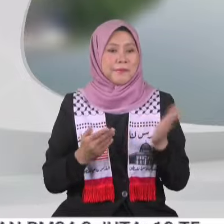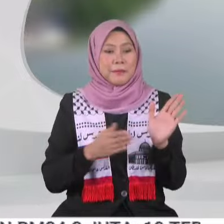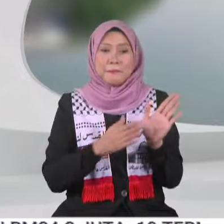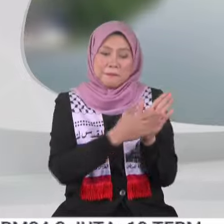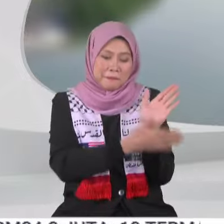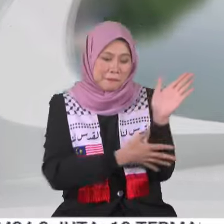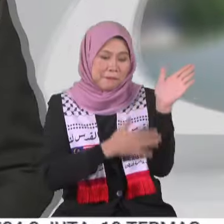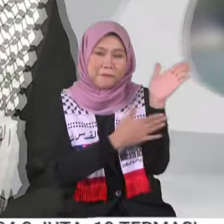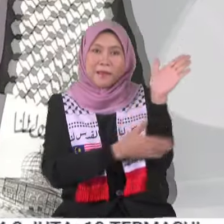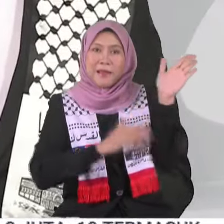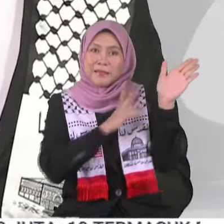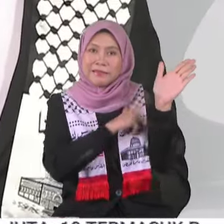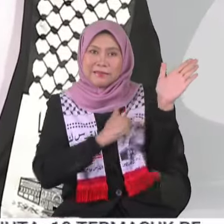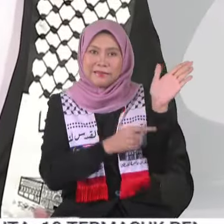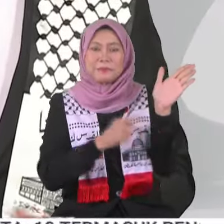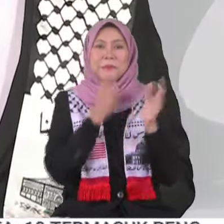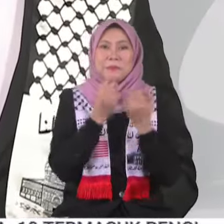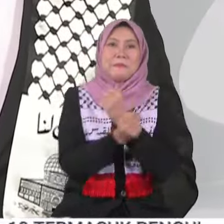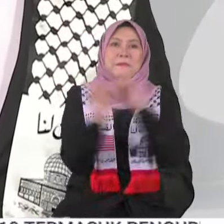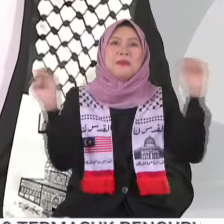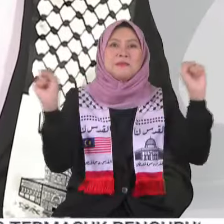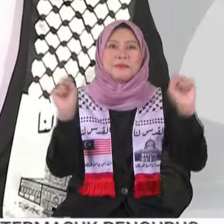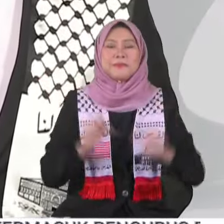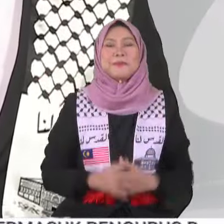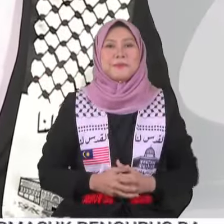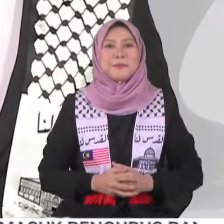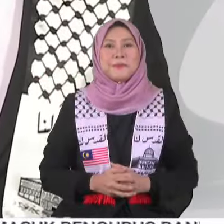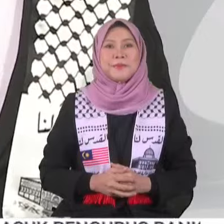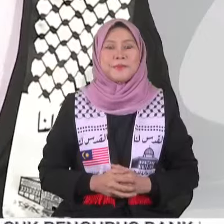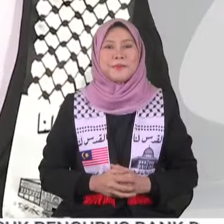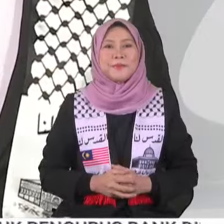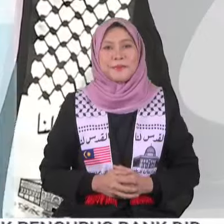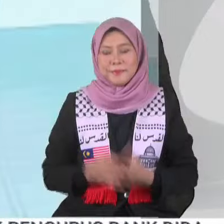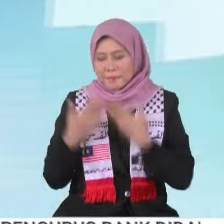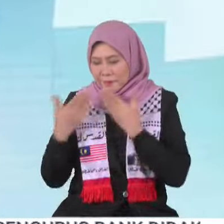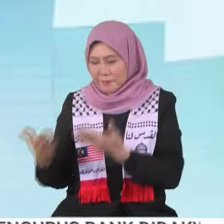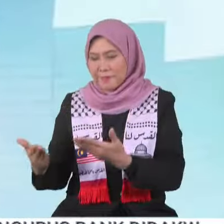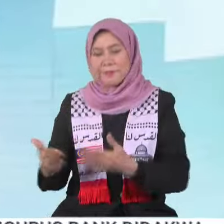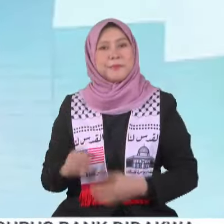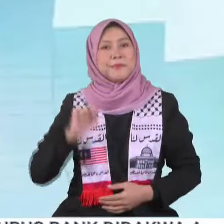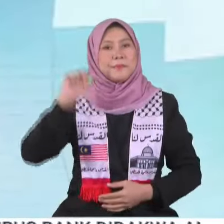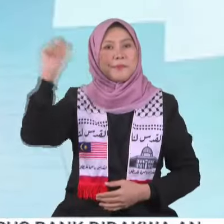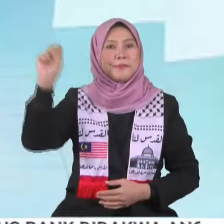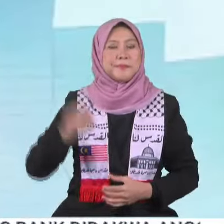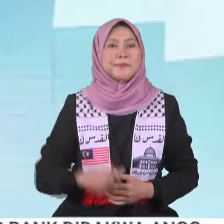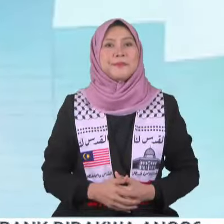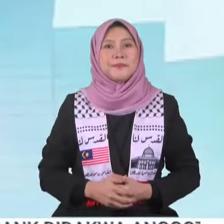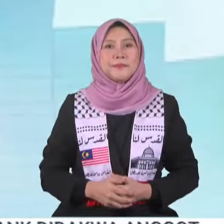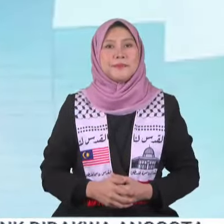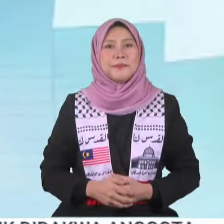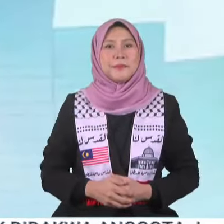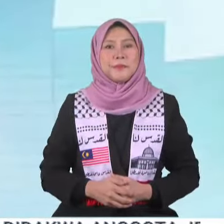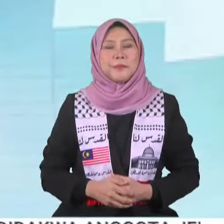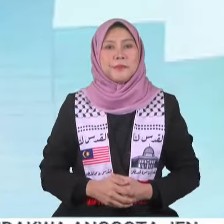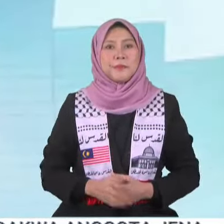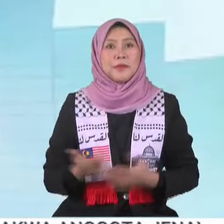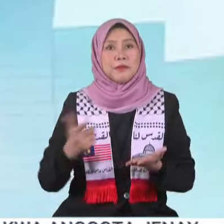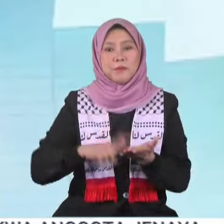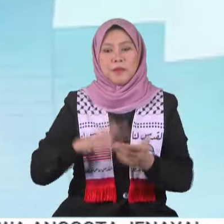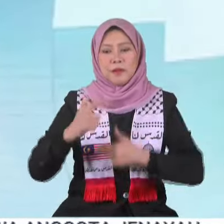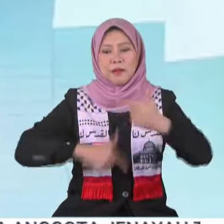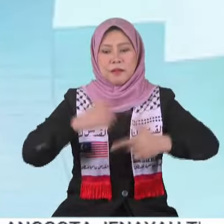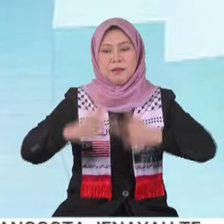segara, Palestin pasti merdeka. Silakan dia. Baik, terima kasih suara langsung dari Sabah. Baik, saudara, ini